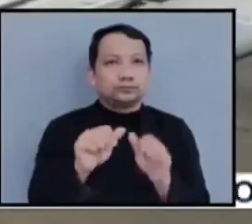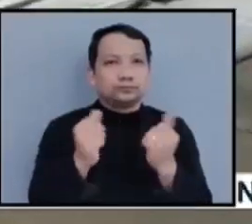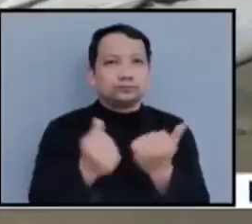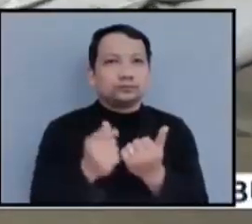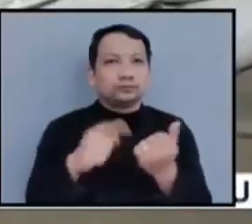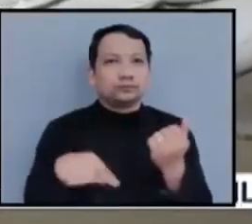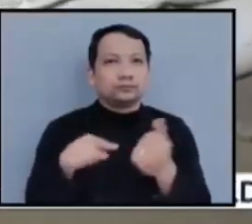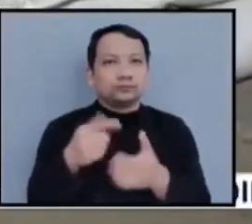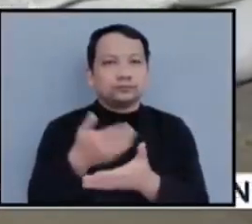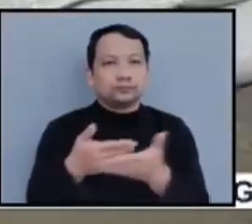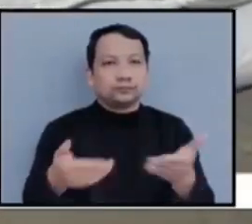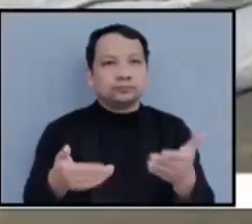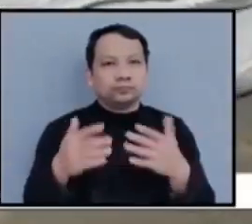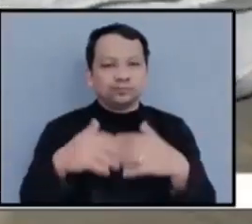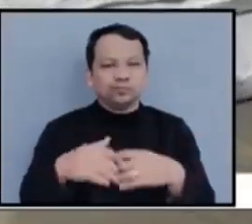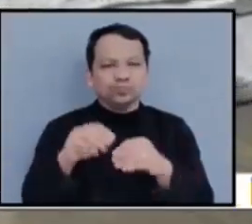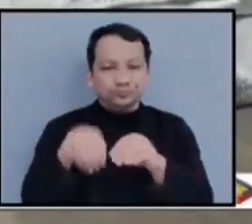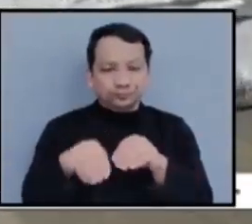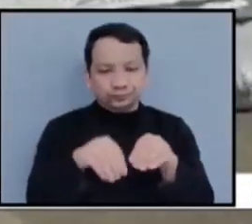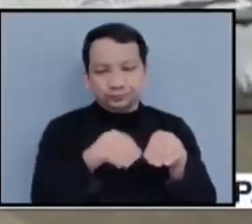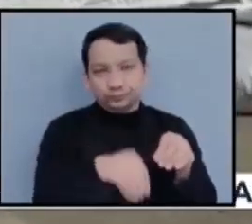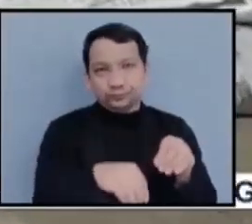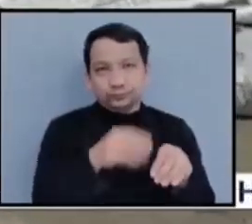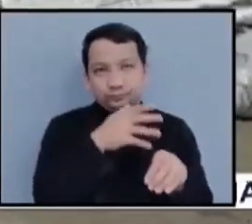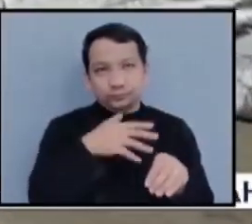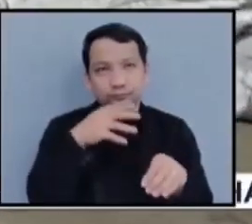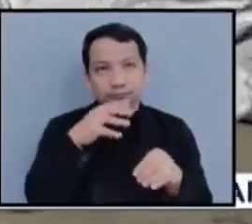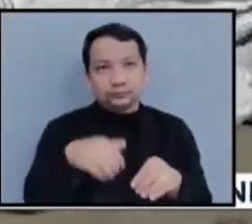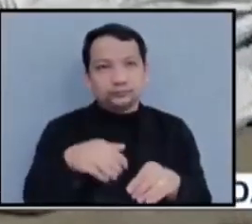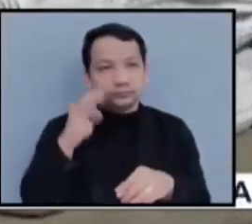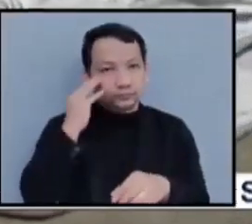sa pagtatanim at pagsasaka. Bien